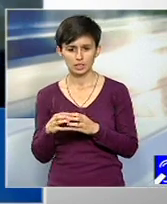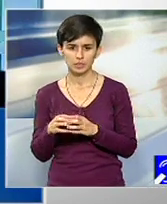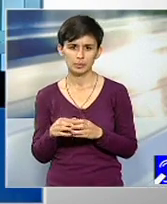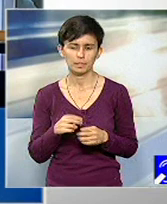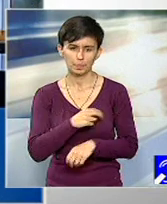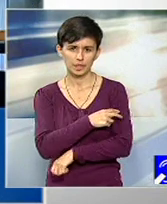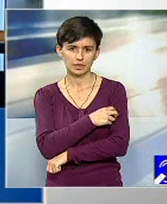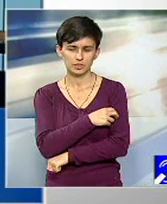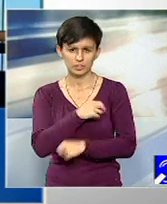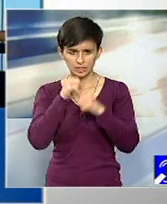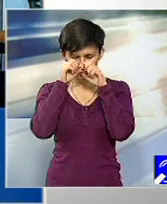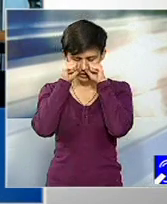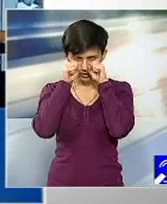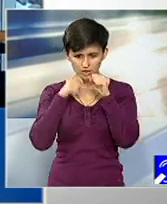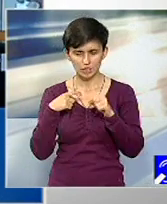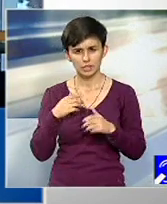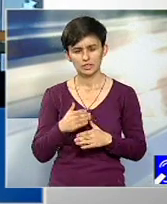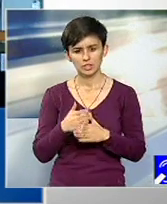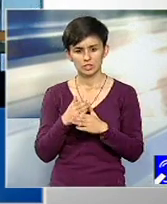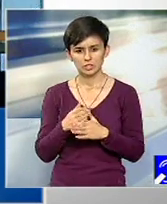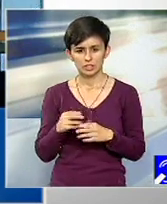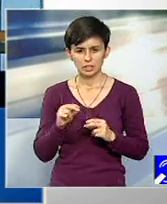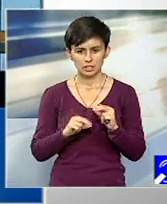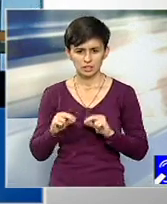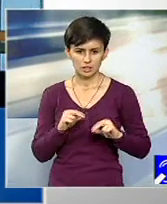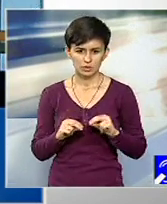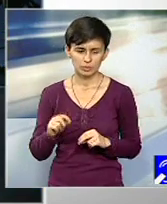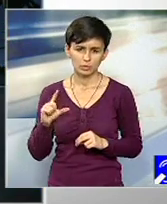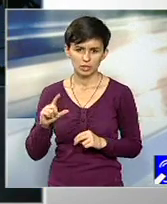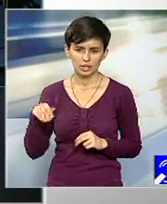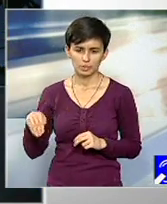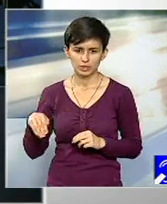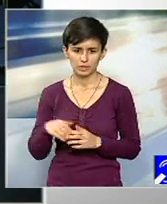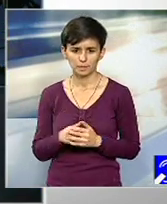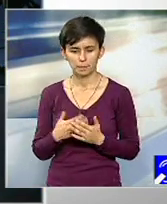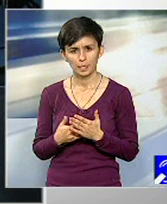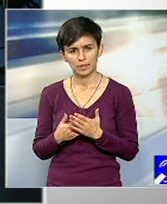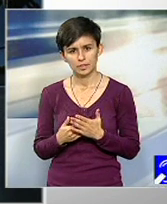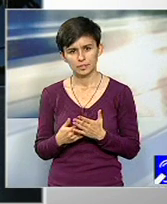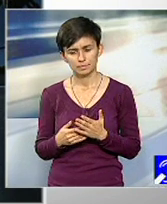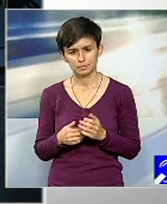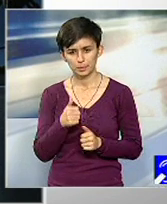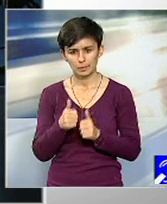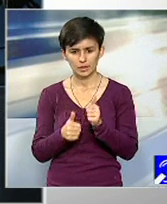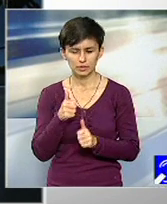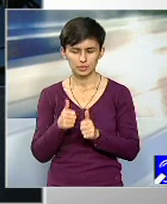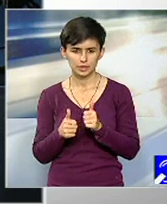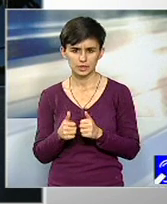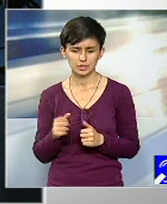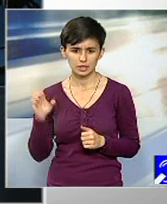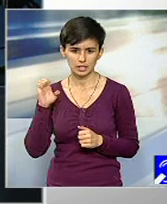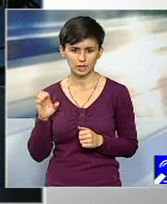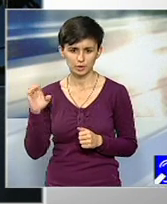din Cluj-Napoca este susținută de către Clubul Sportiv La Mont. Da, pentru competițiile de golbal, pentru europene